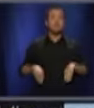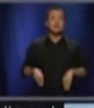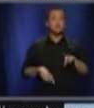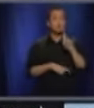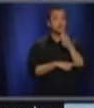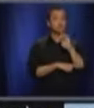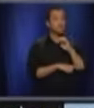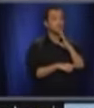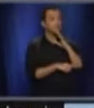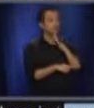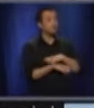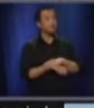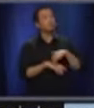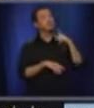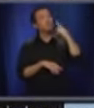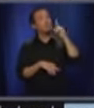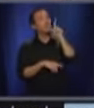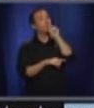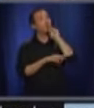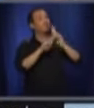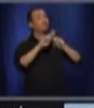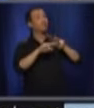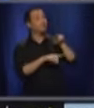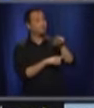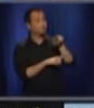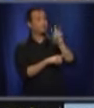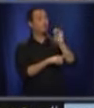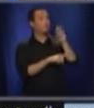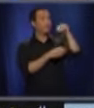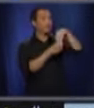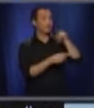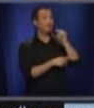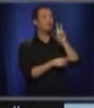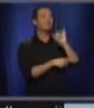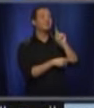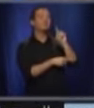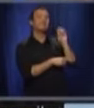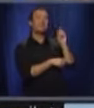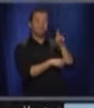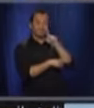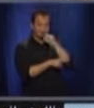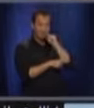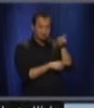sur mon compte, le nom du site Web, si des gens veulent y référer. Merci.